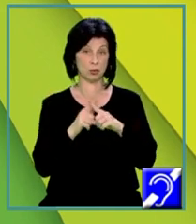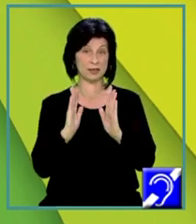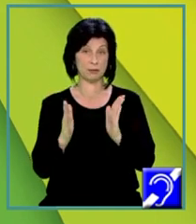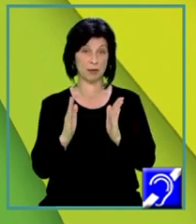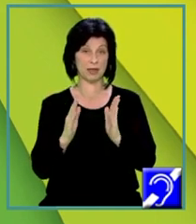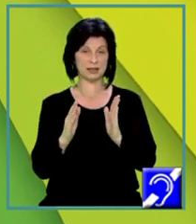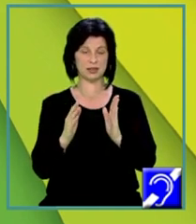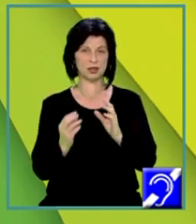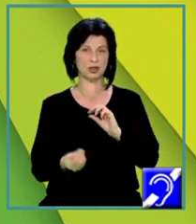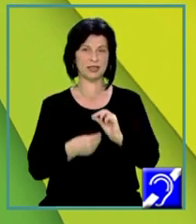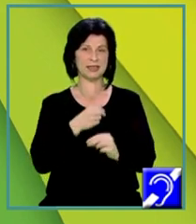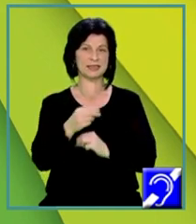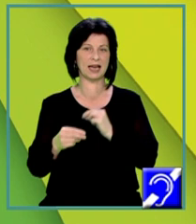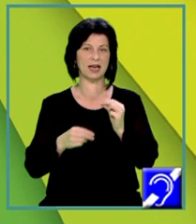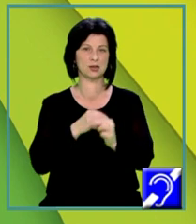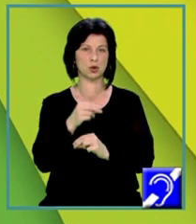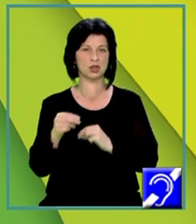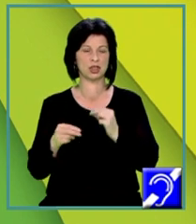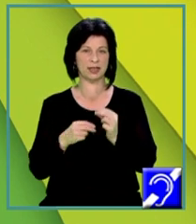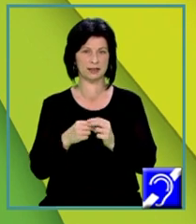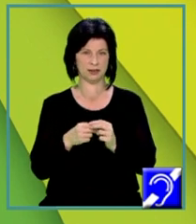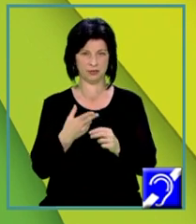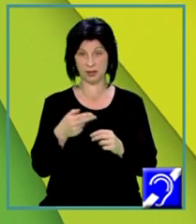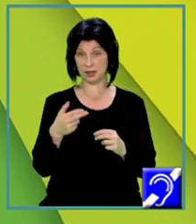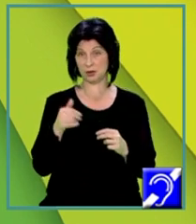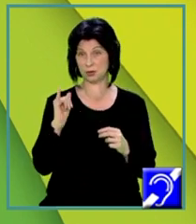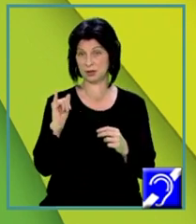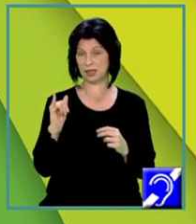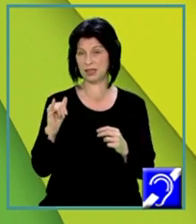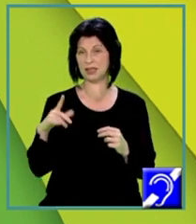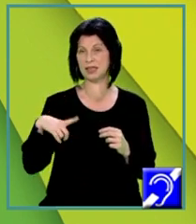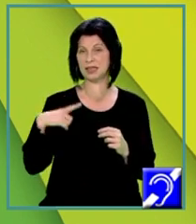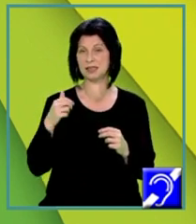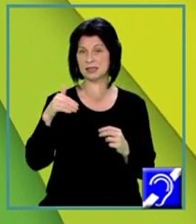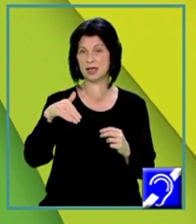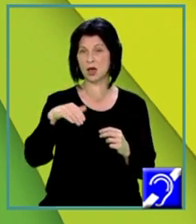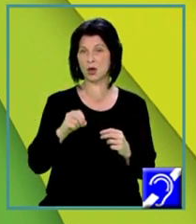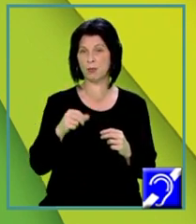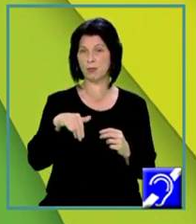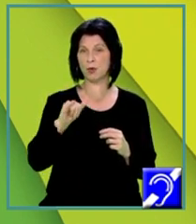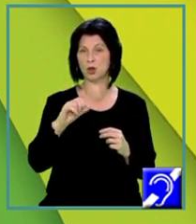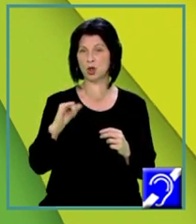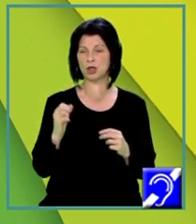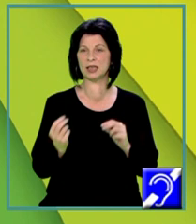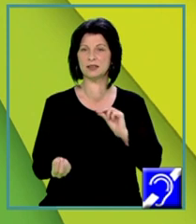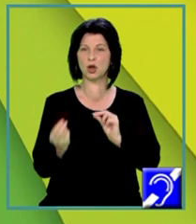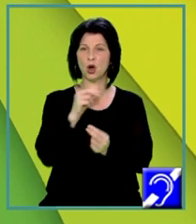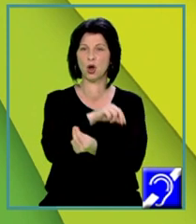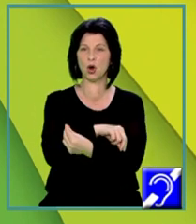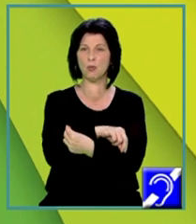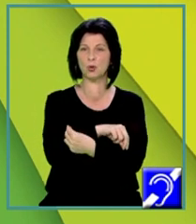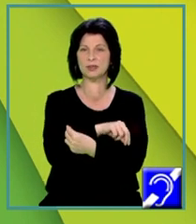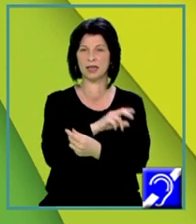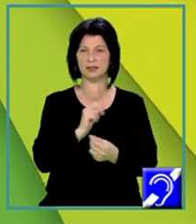un moment comutativ și prin calcul direct obținem a ori b egal beau oră în fine înmulțirea matricelor